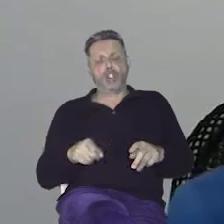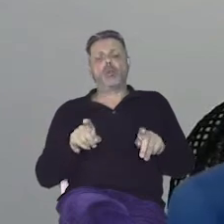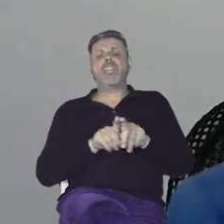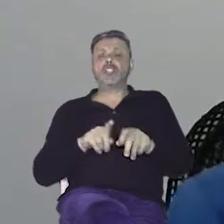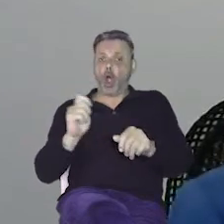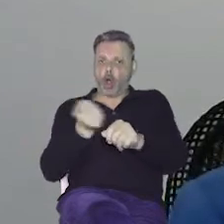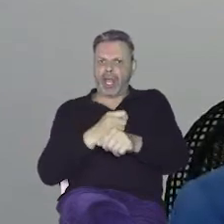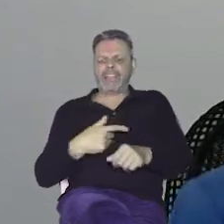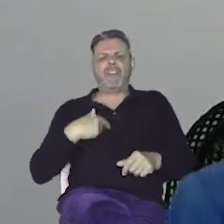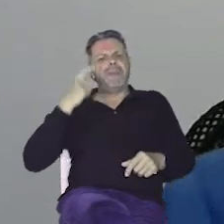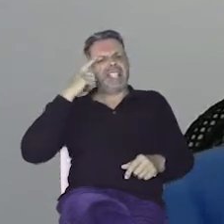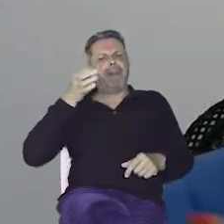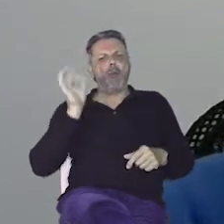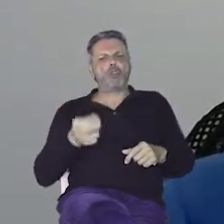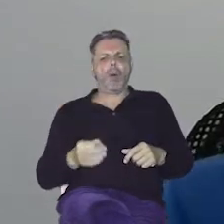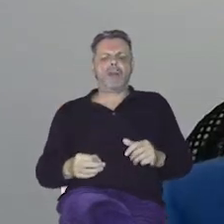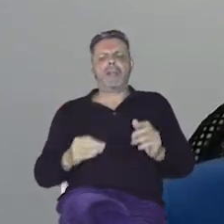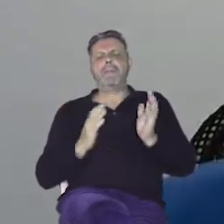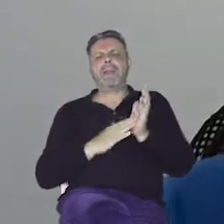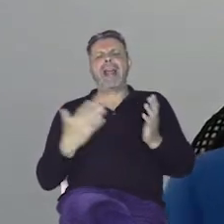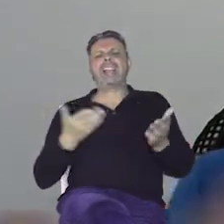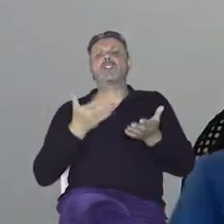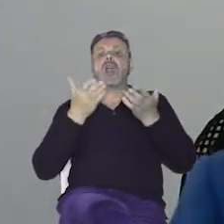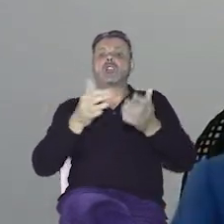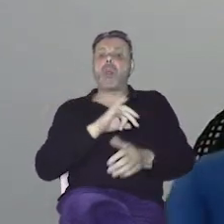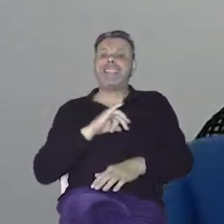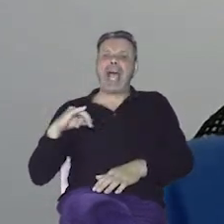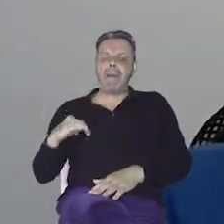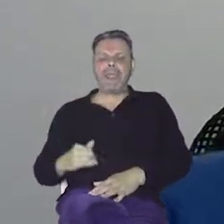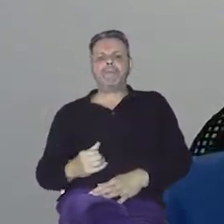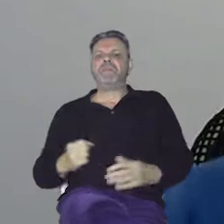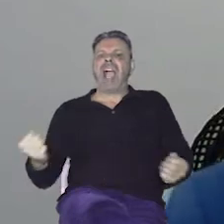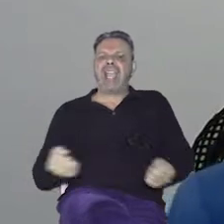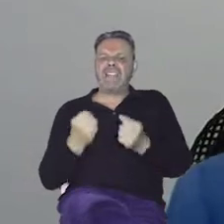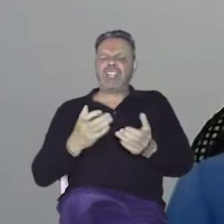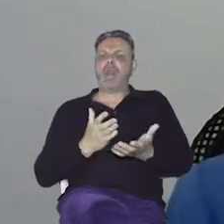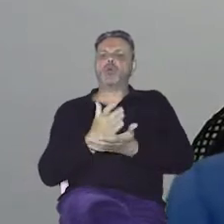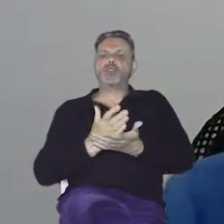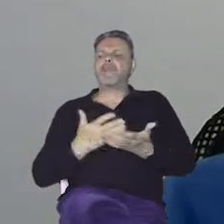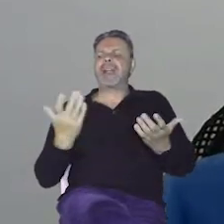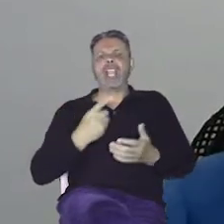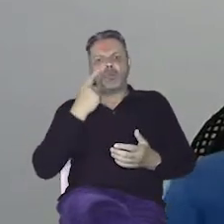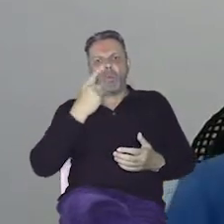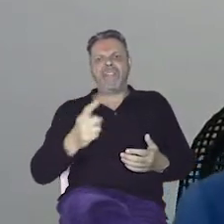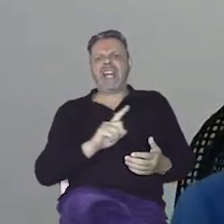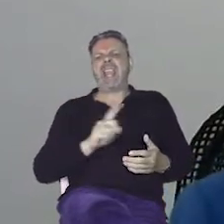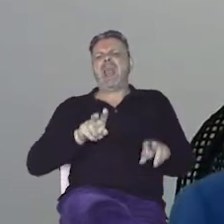korektiv. Znamo jako dobrih primjera gdje su nas oni sami aktivirali u slučajima gdje su vidjeli ili neke nepravilnosti ili nešto